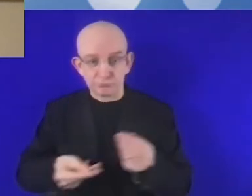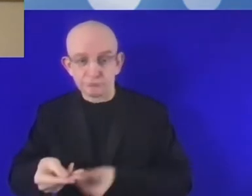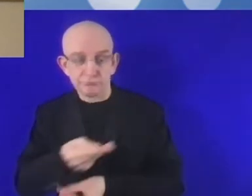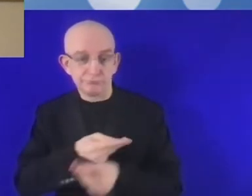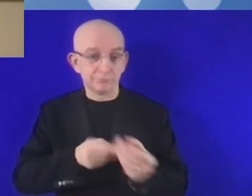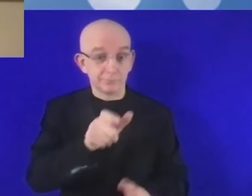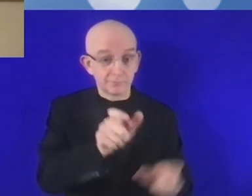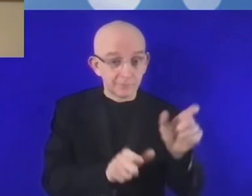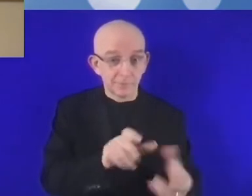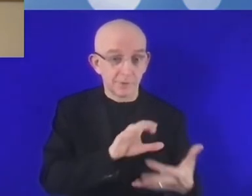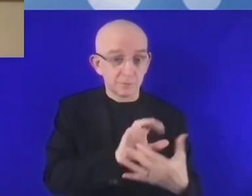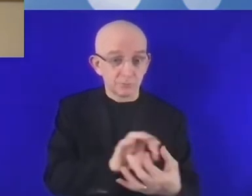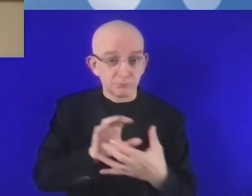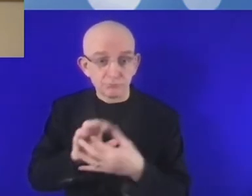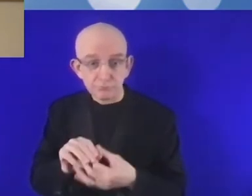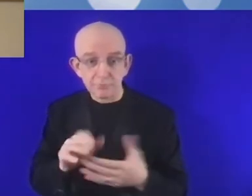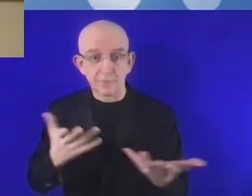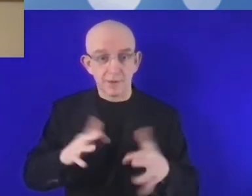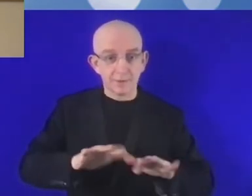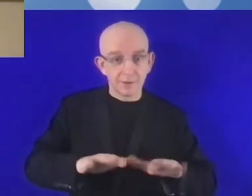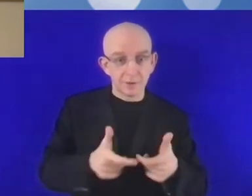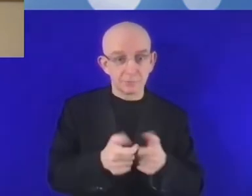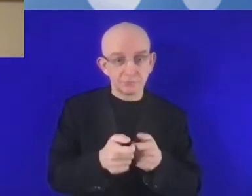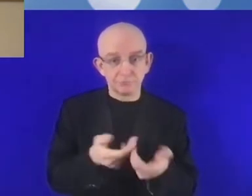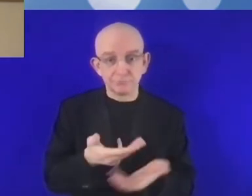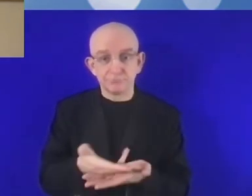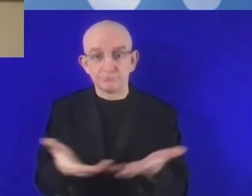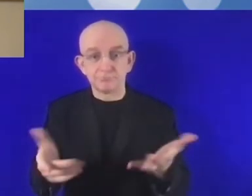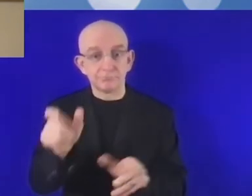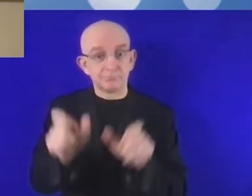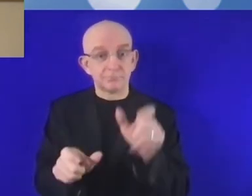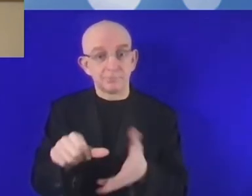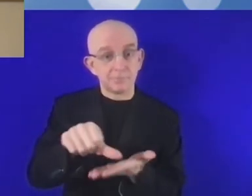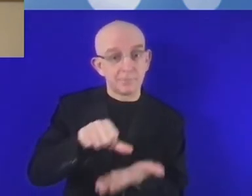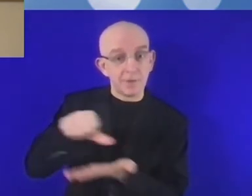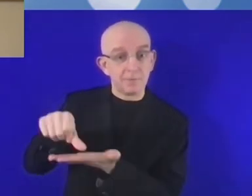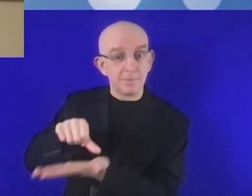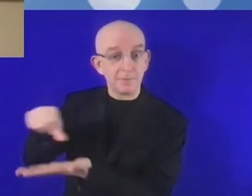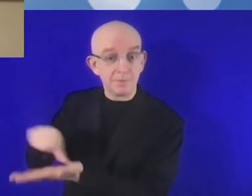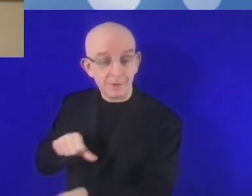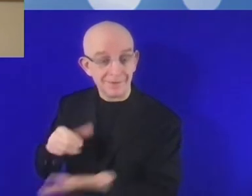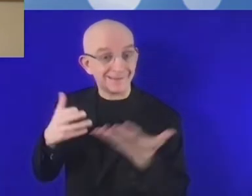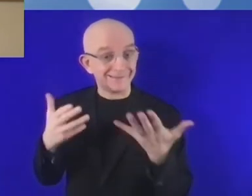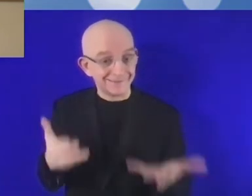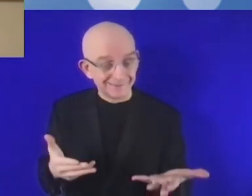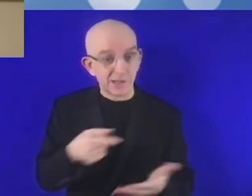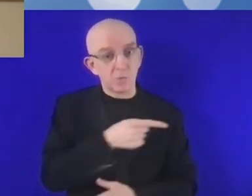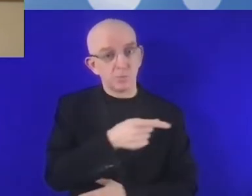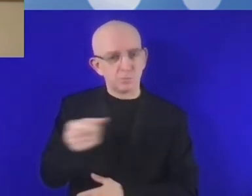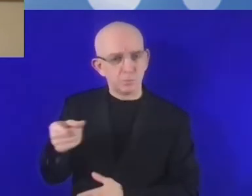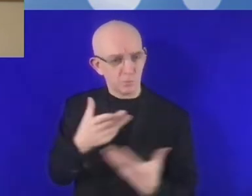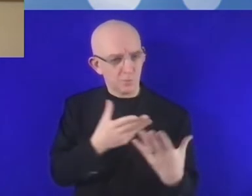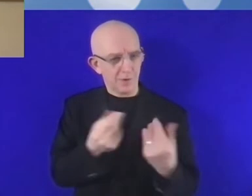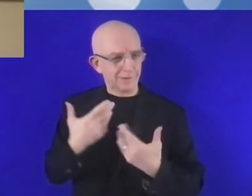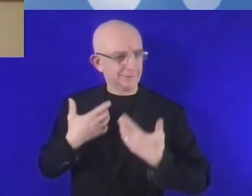ونؤمن لمستخدمينا الوصول إلى الإنترنت. من الجدير بالذكر أيضا أن